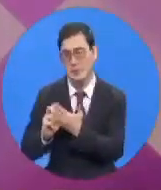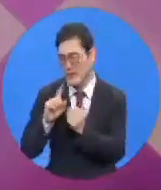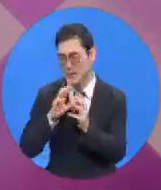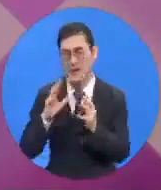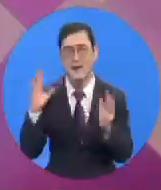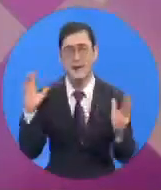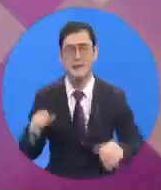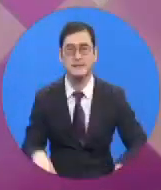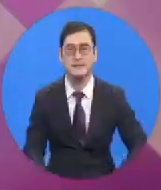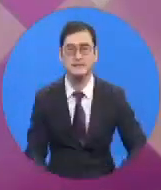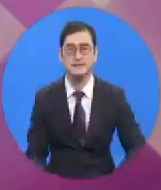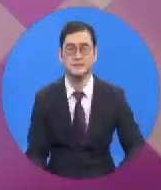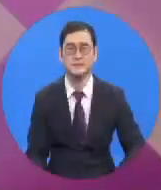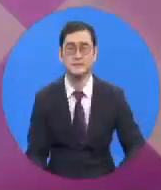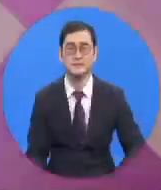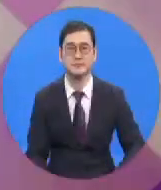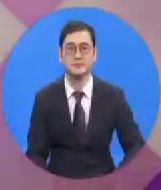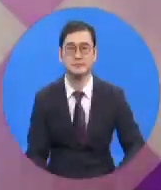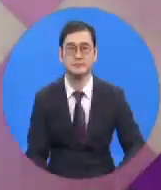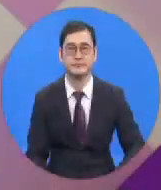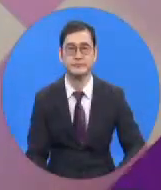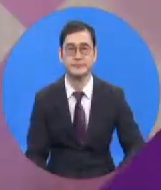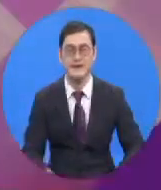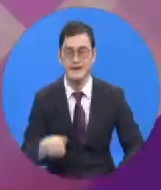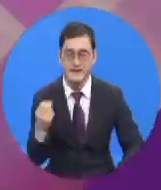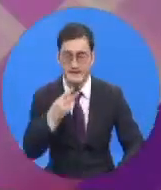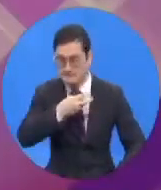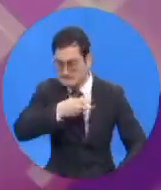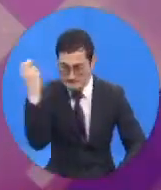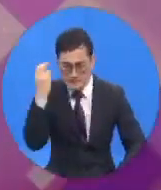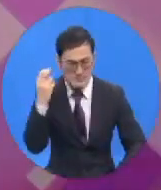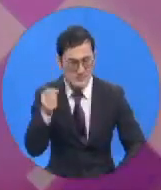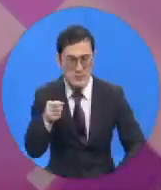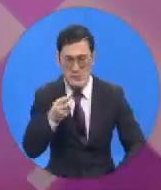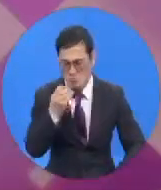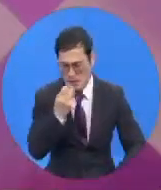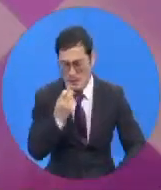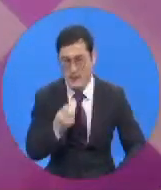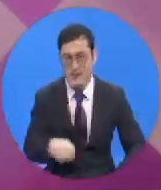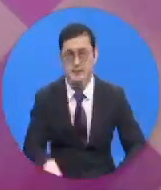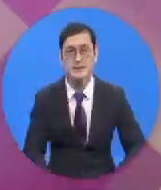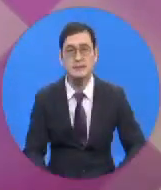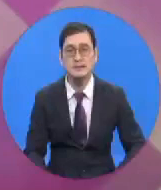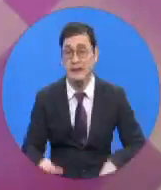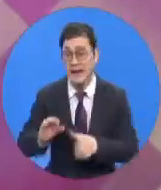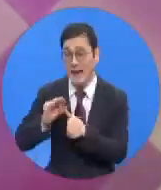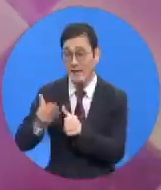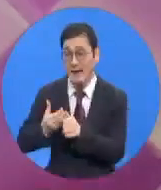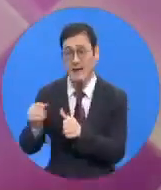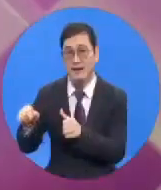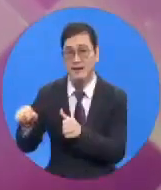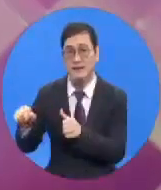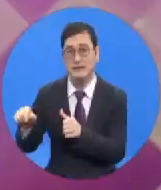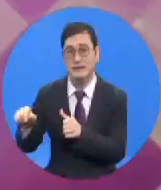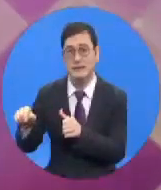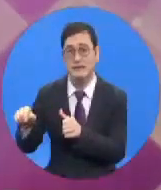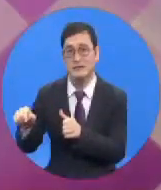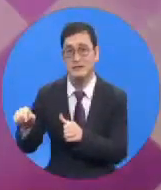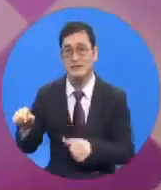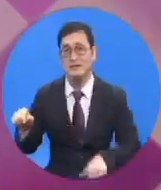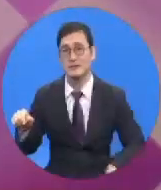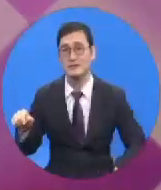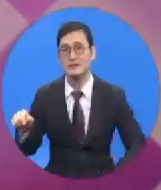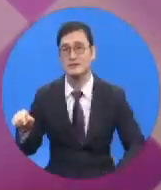결국 엄정하게 다시 처음부터 수사하겠다 이렇게 얘기한 건데 안양지청에서는 지난달에 국민의힘에서 고발 사건이 들어간